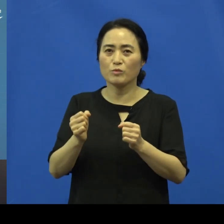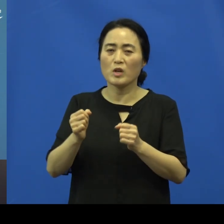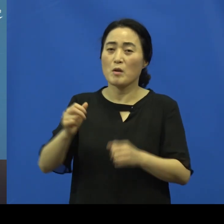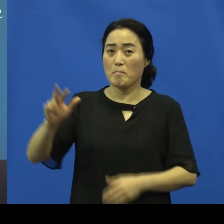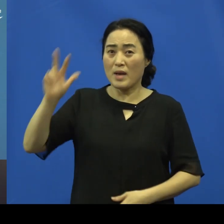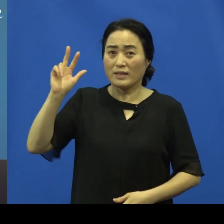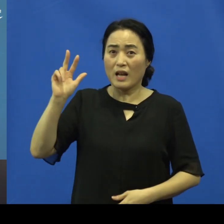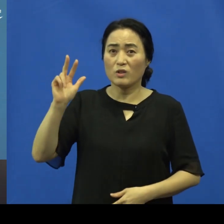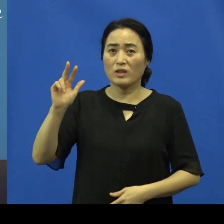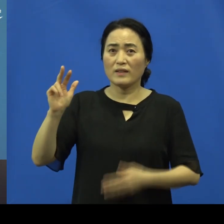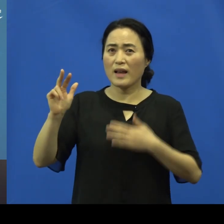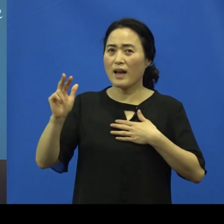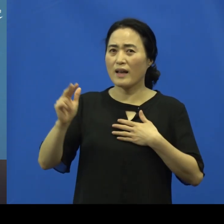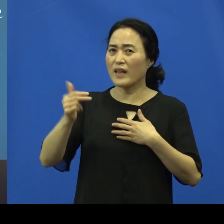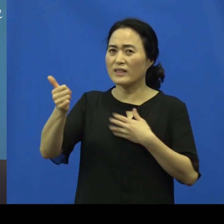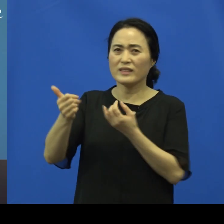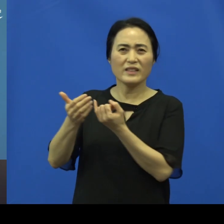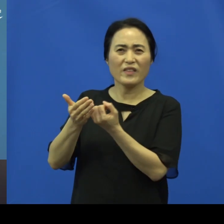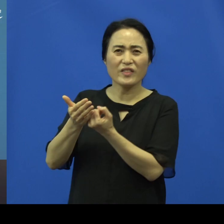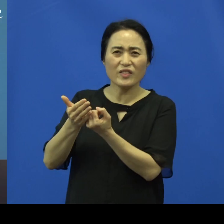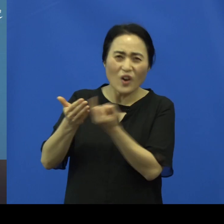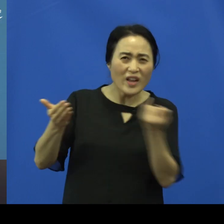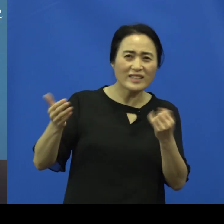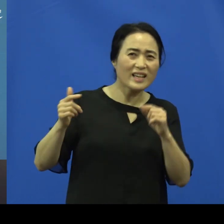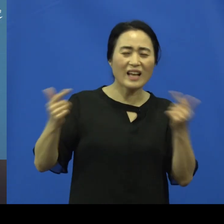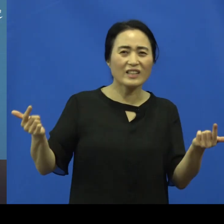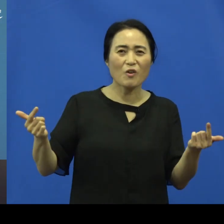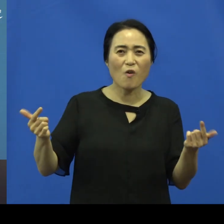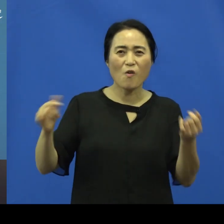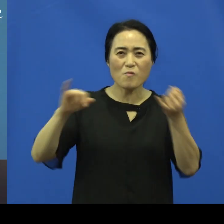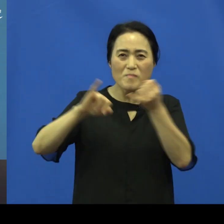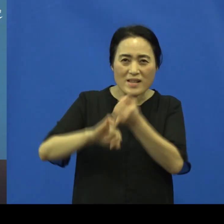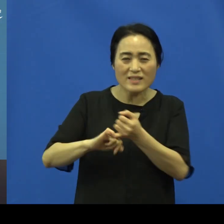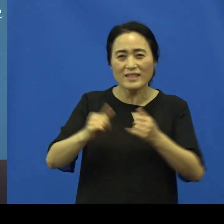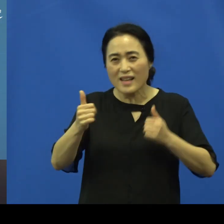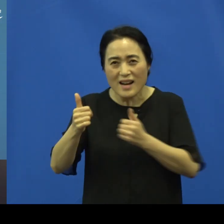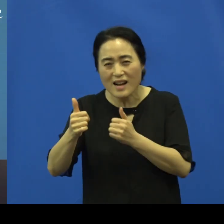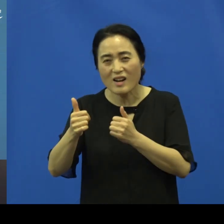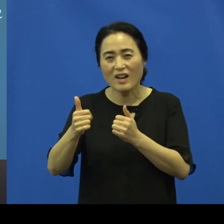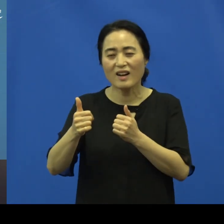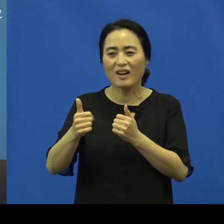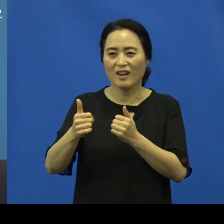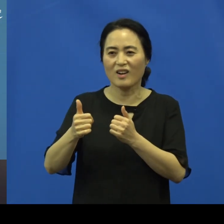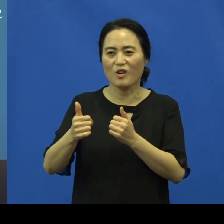아니리다. 엘리사가 이에 일어나 여인을 따라가니라. 이제 여인이 있는 집으로 가는 거예요.